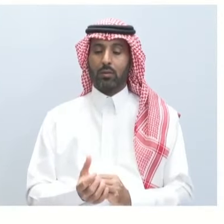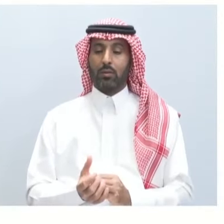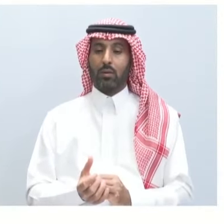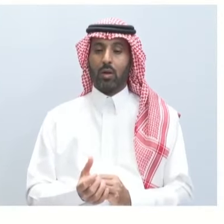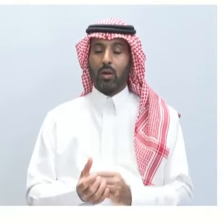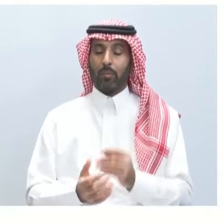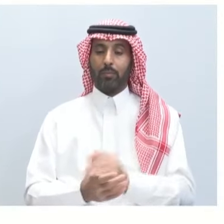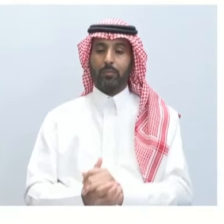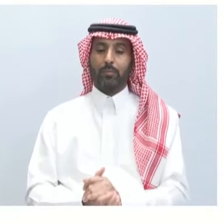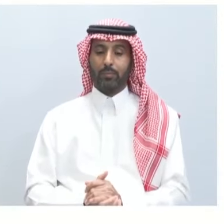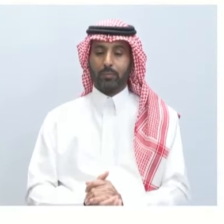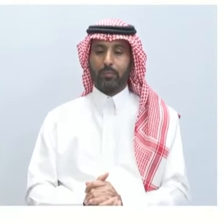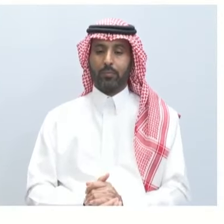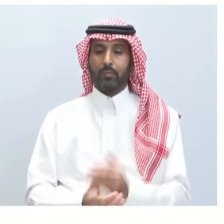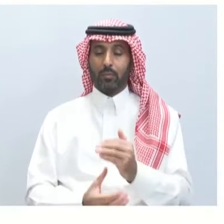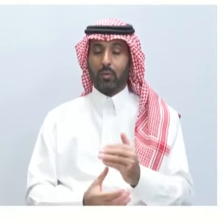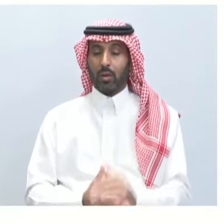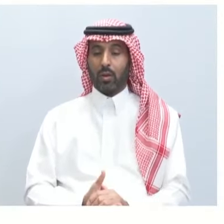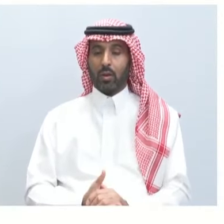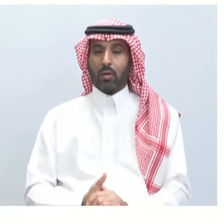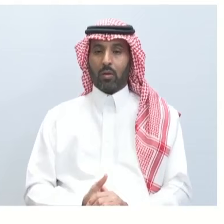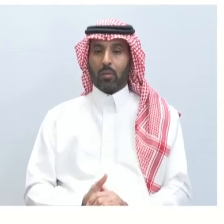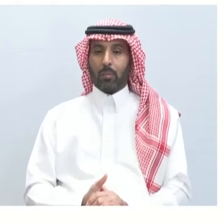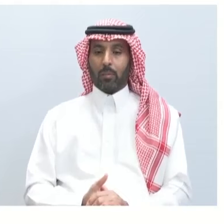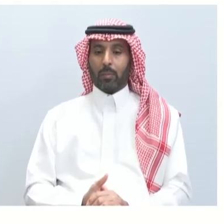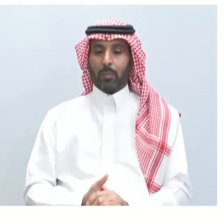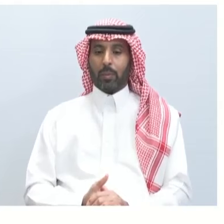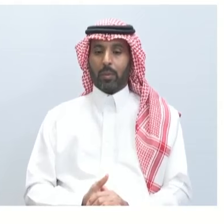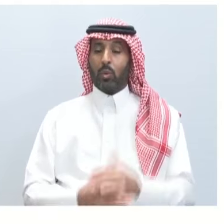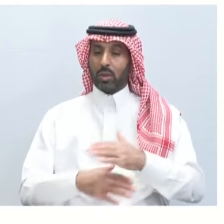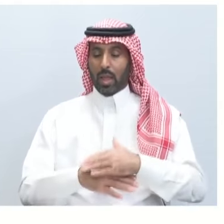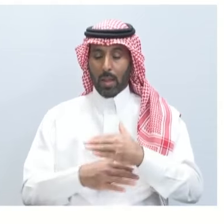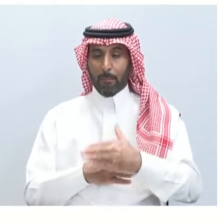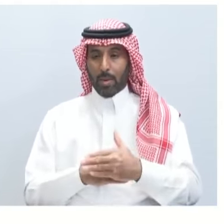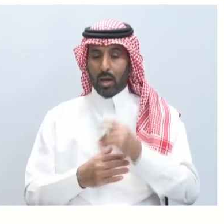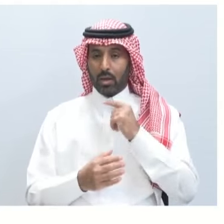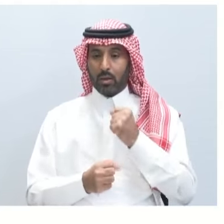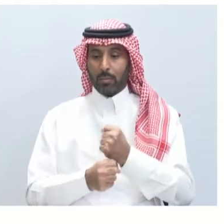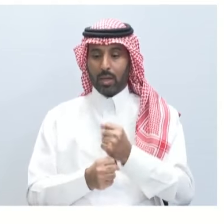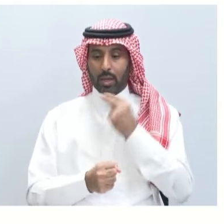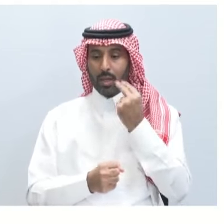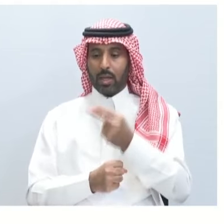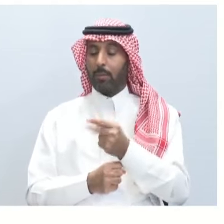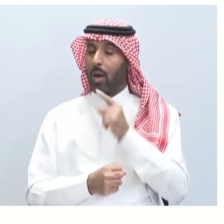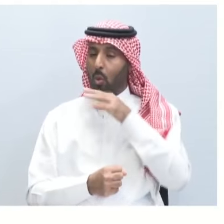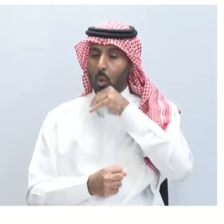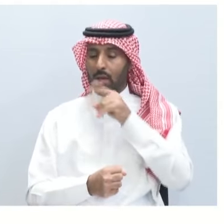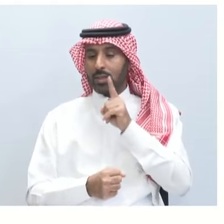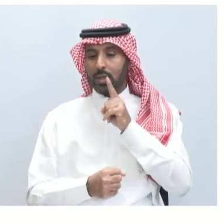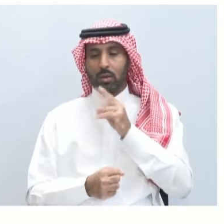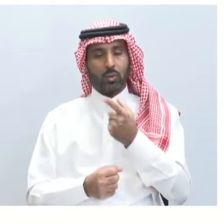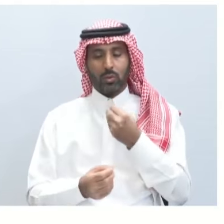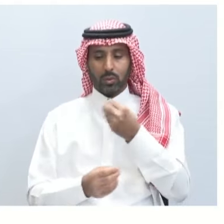بها انسان نقول انه هذ ان هذه ال صوره صوره من صور البر بالوالدين